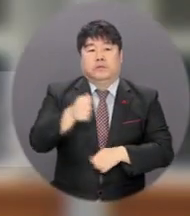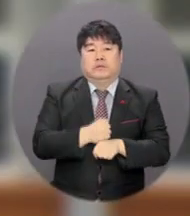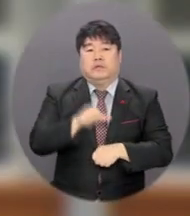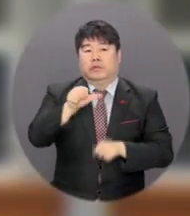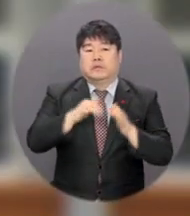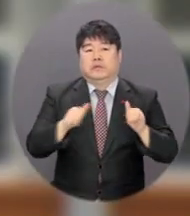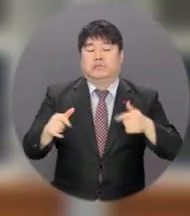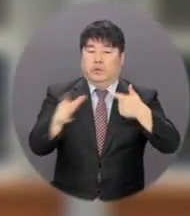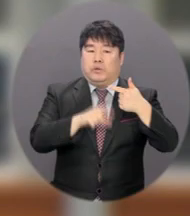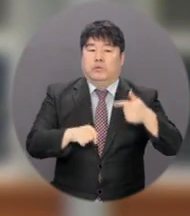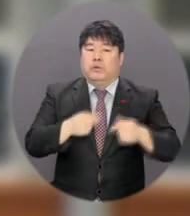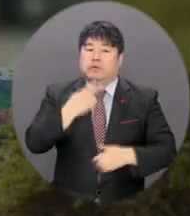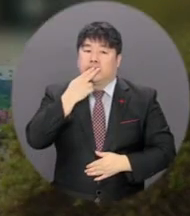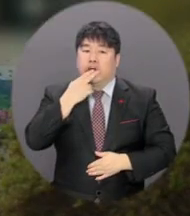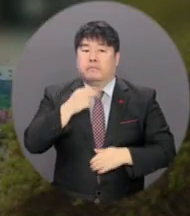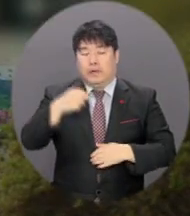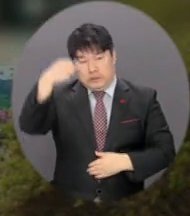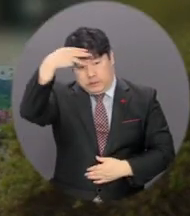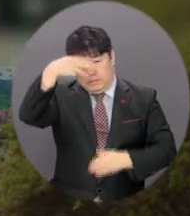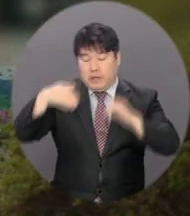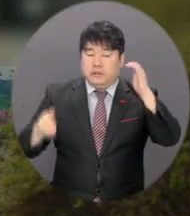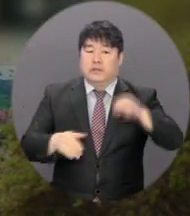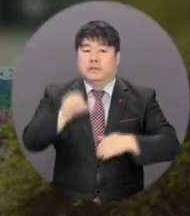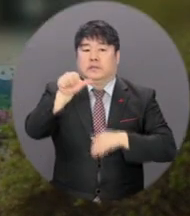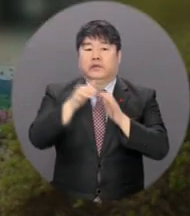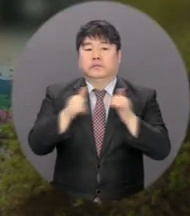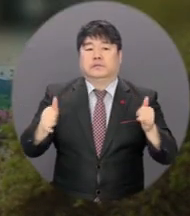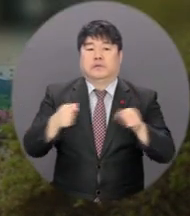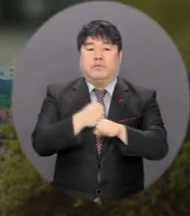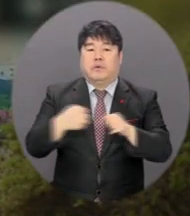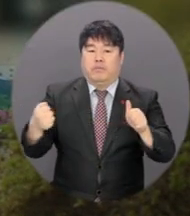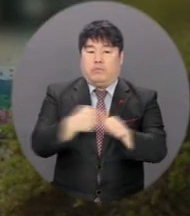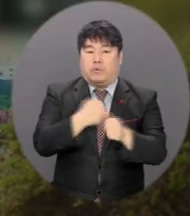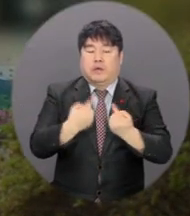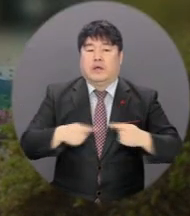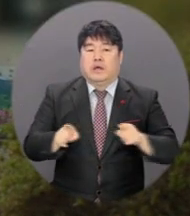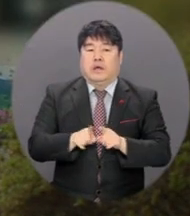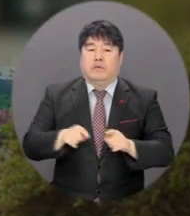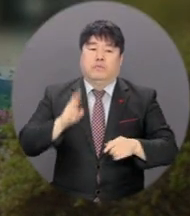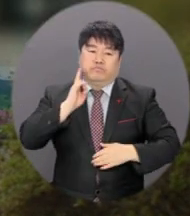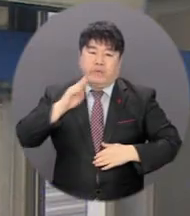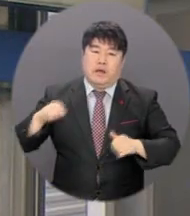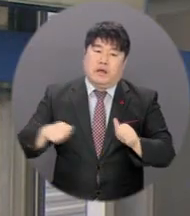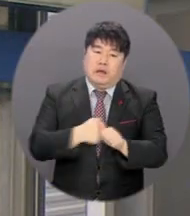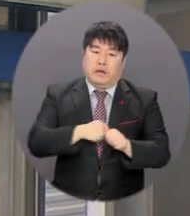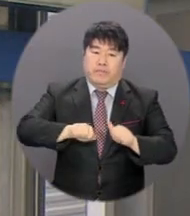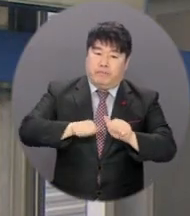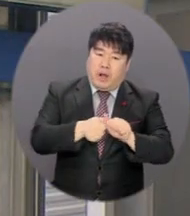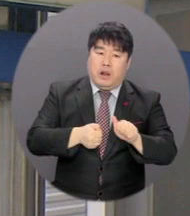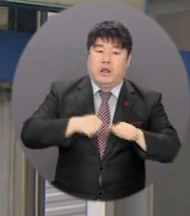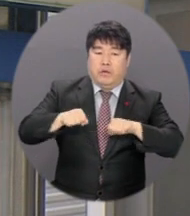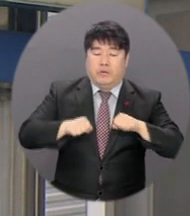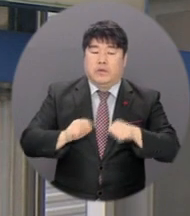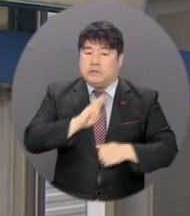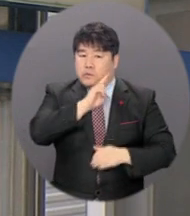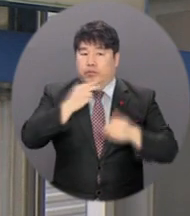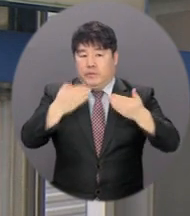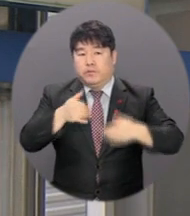6월 흡연을 한 3학년 학생 5명을 상대로 폭행과 함께 가혹행위를 했다는 의혹을 받고